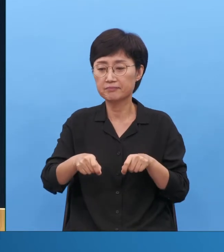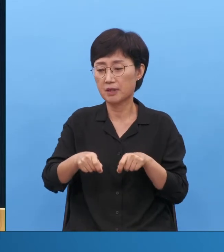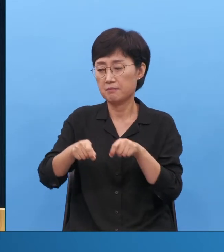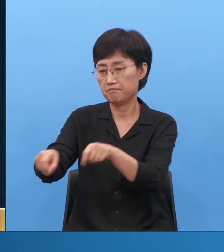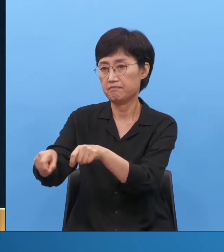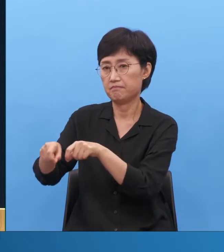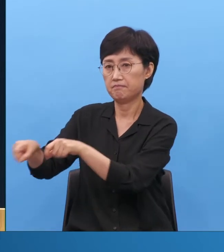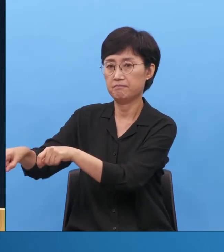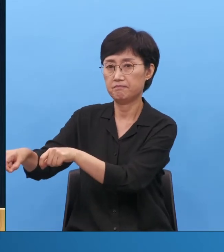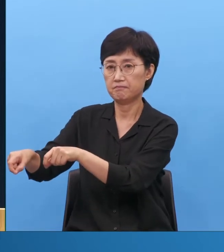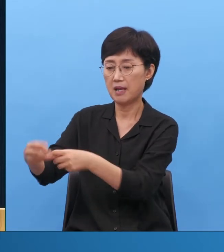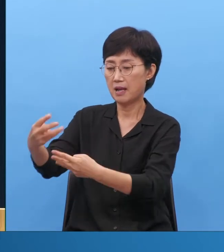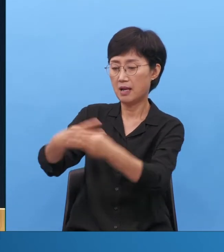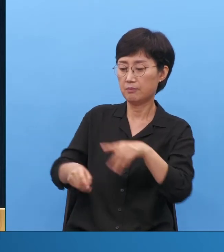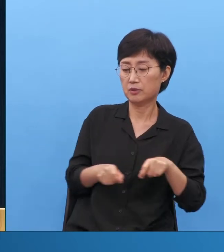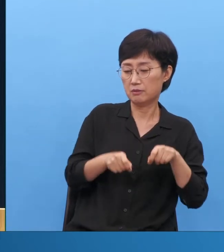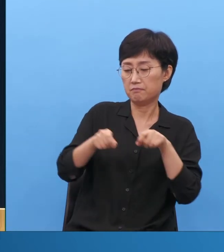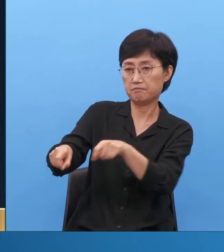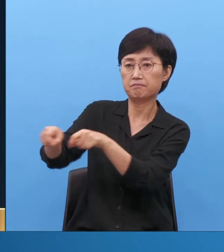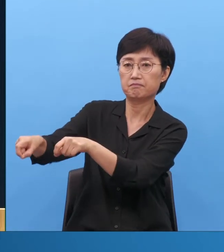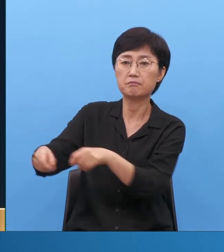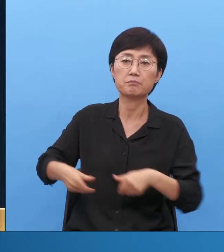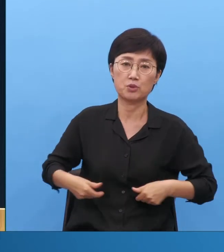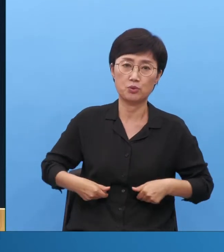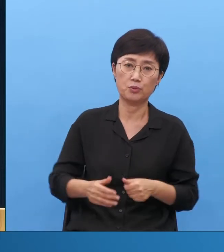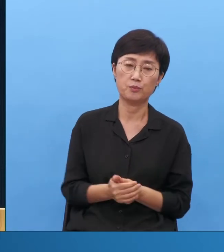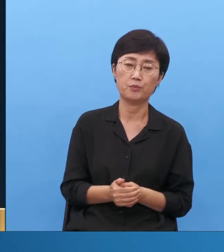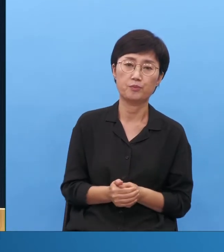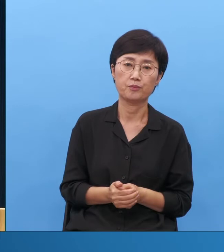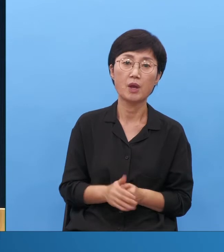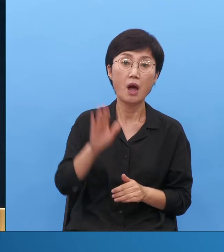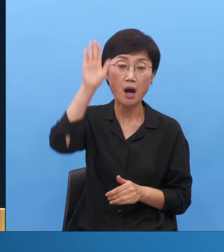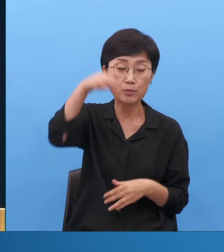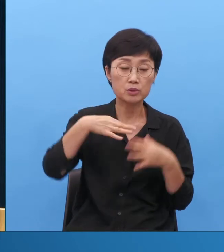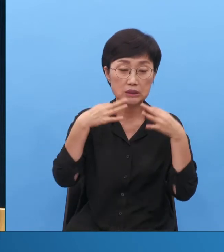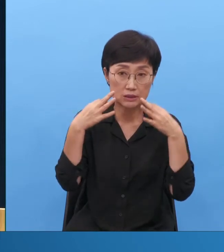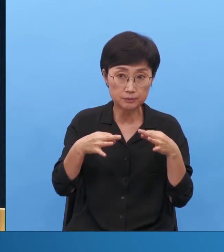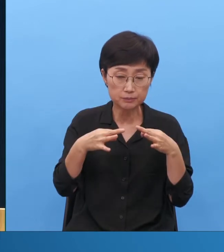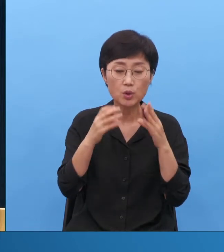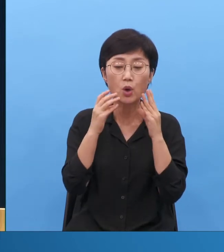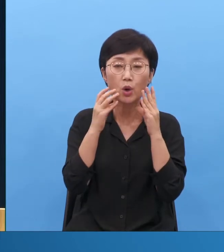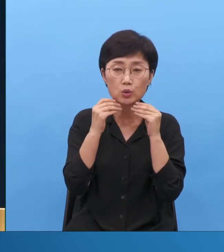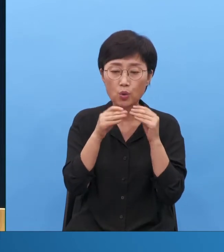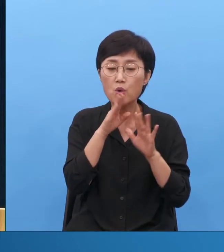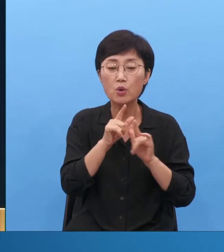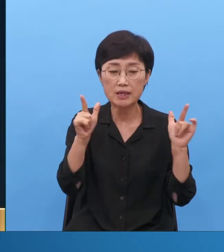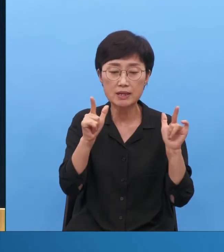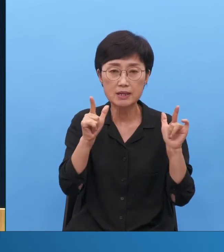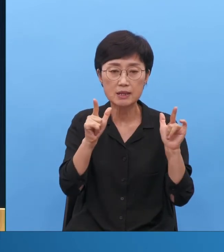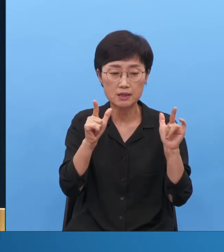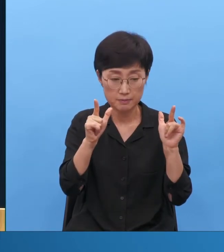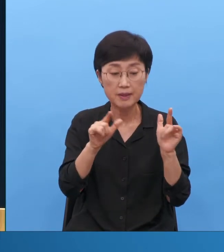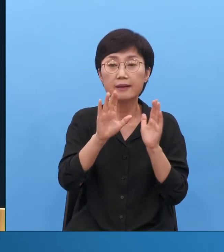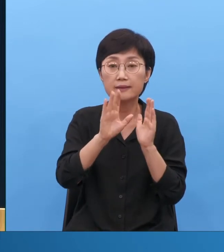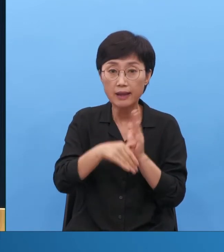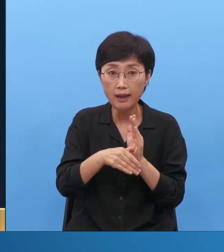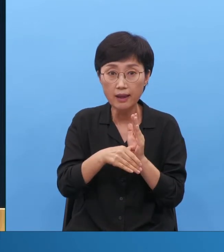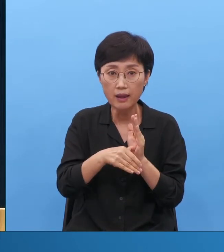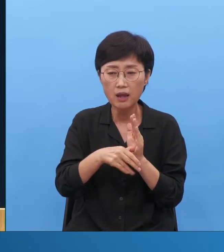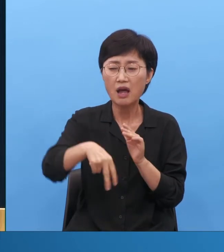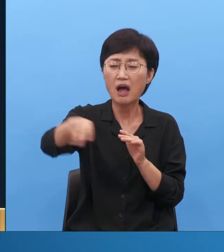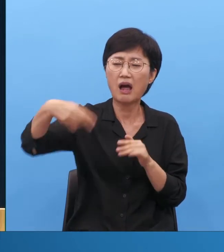posterity. 렘넌트에 전달돼야 This 됩니다. strength to our remnants. 앞으로 금토일 시대 열어서 우리 렘넌트 불러놓고 좀 쉬게 만드세요. 힘을 얻게 만들어라.